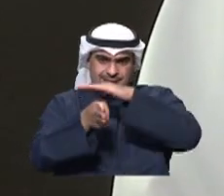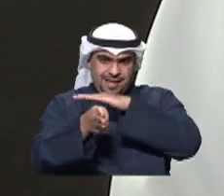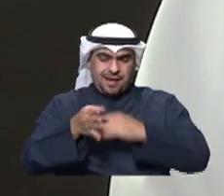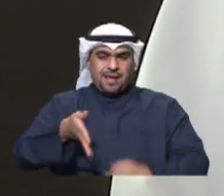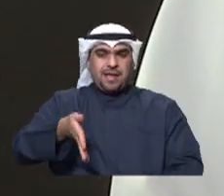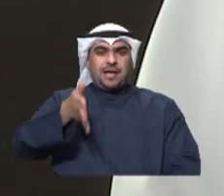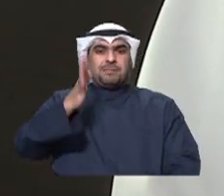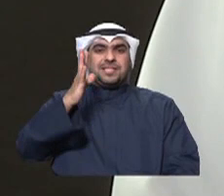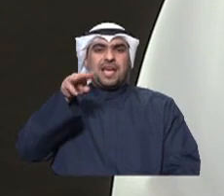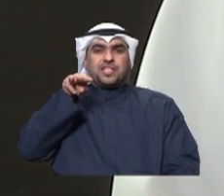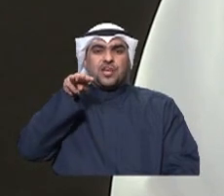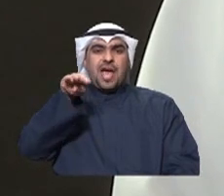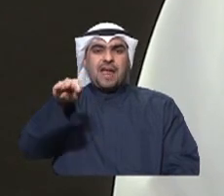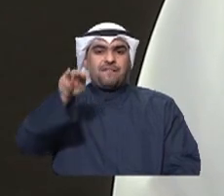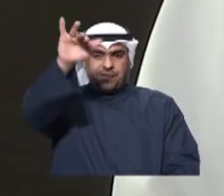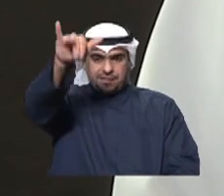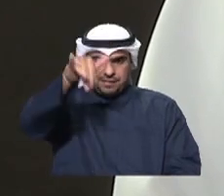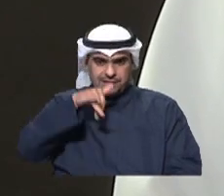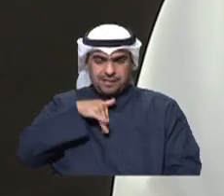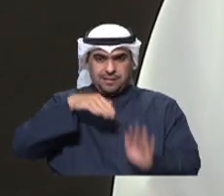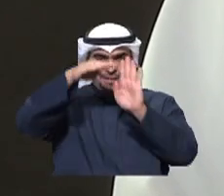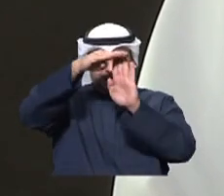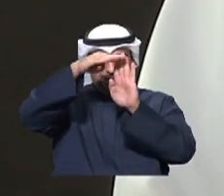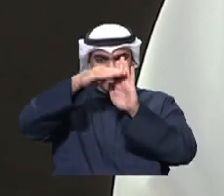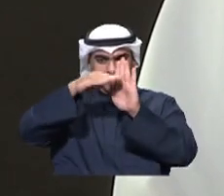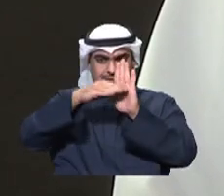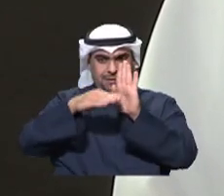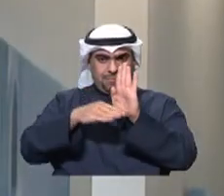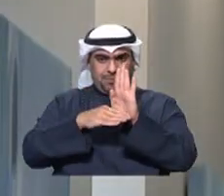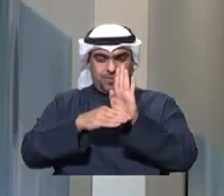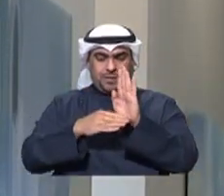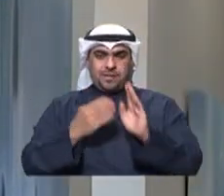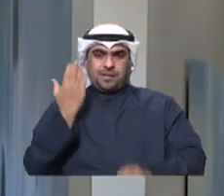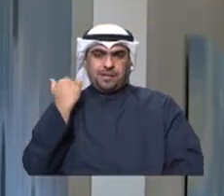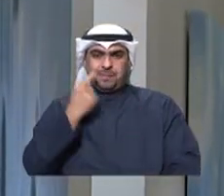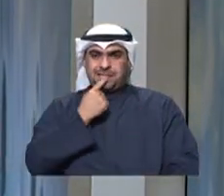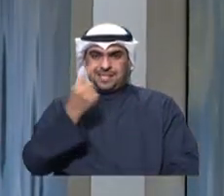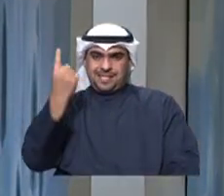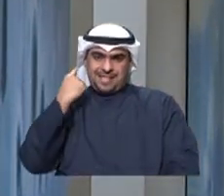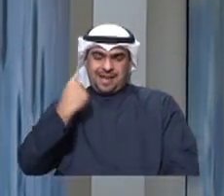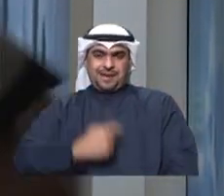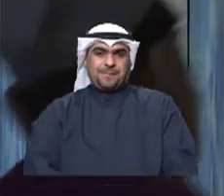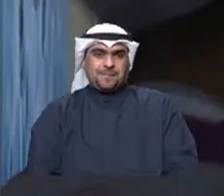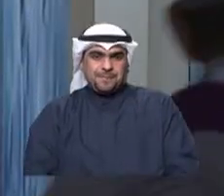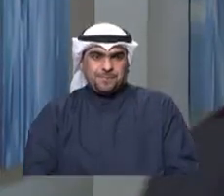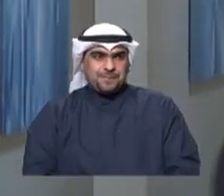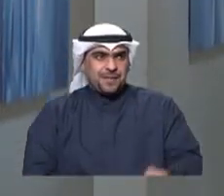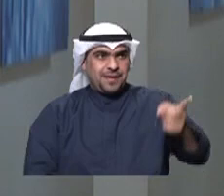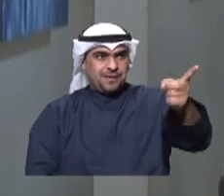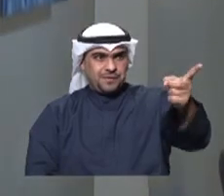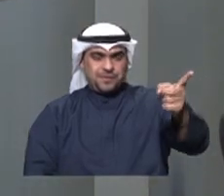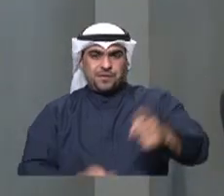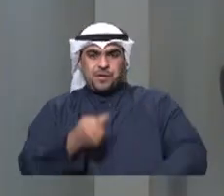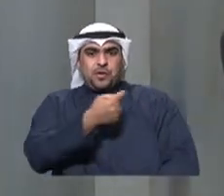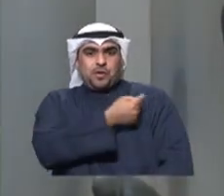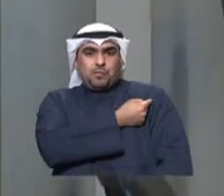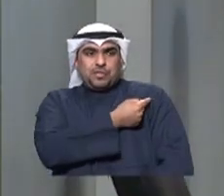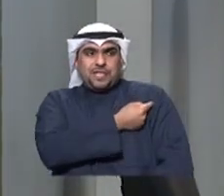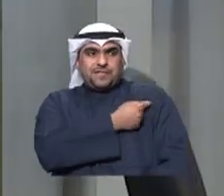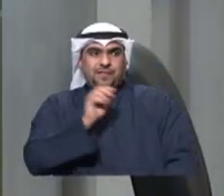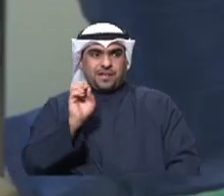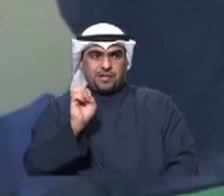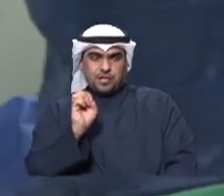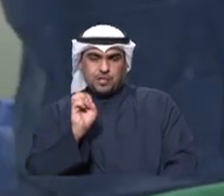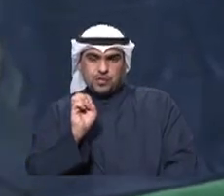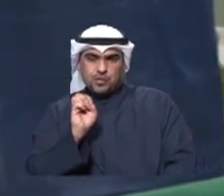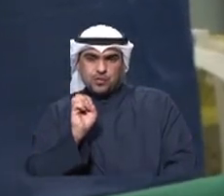زيارة في الفترة ما بين يناير إلى ديسمبر 2021. مركز يضم مختلف التخصصات الدقيقة